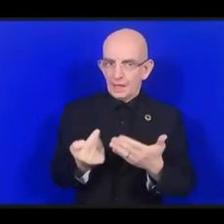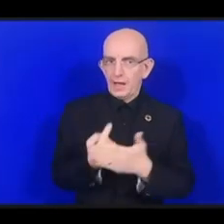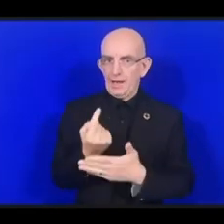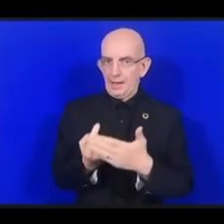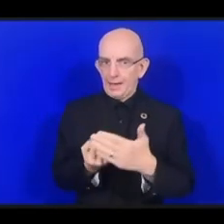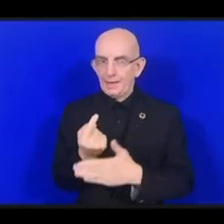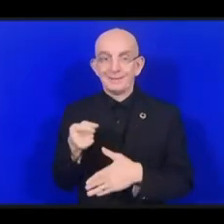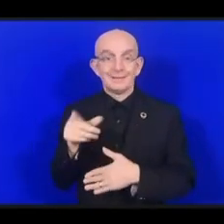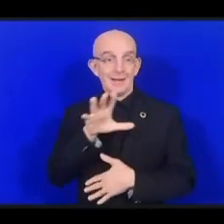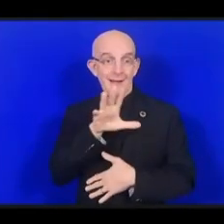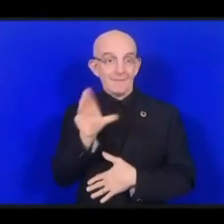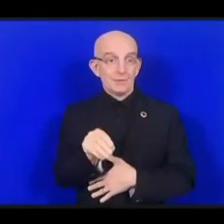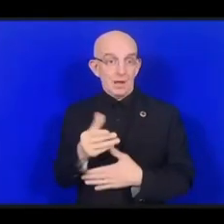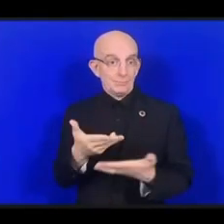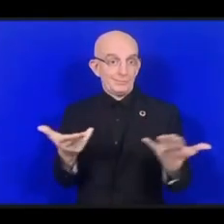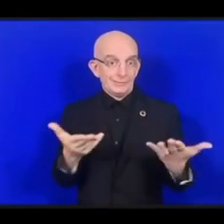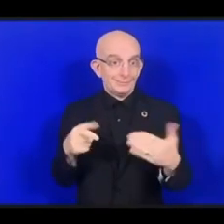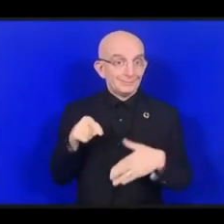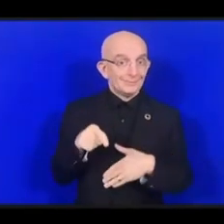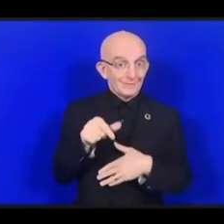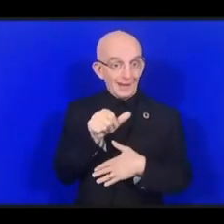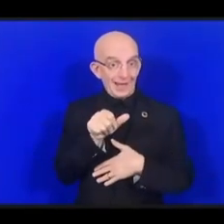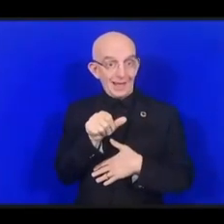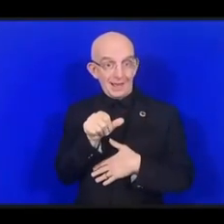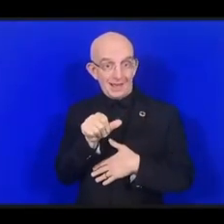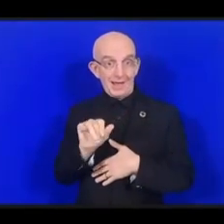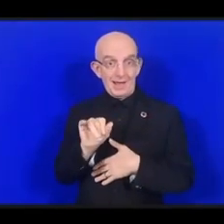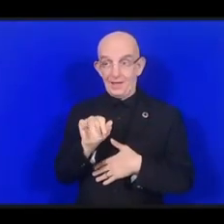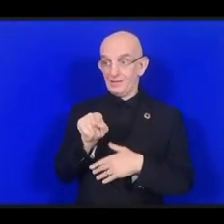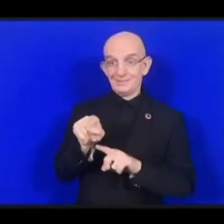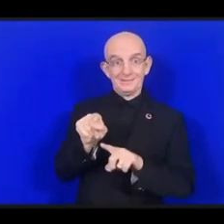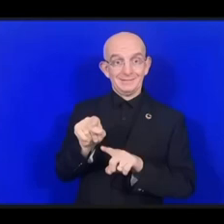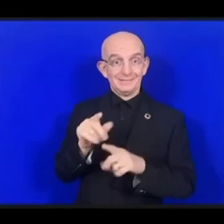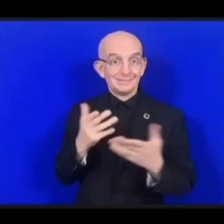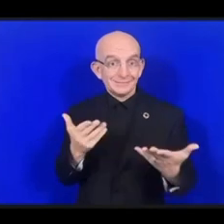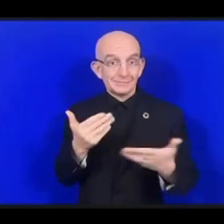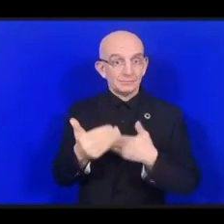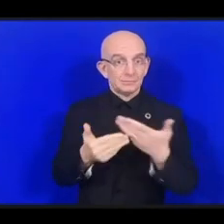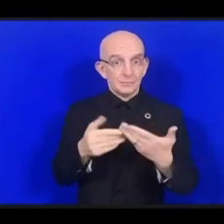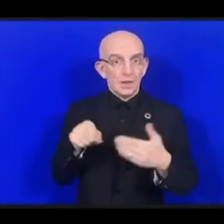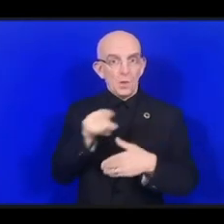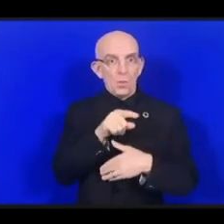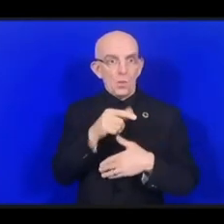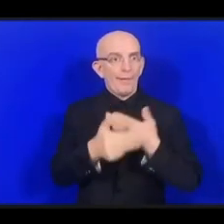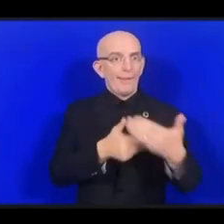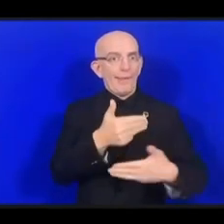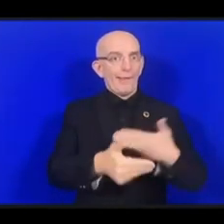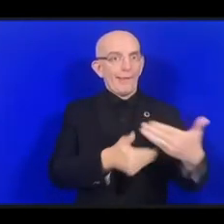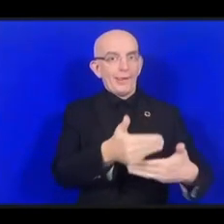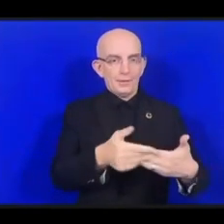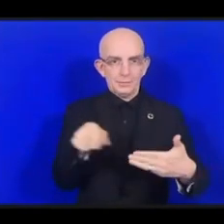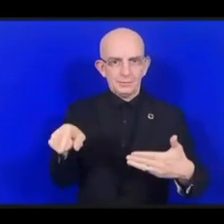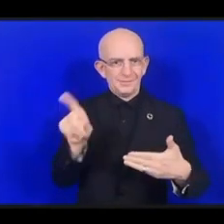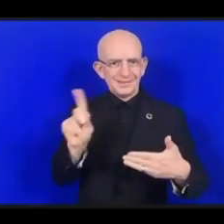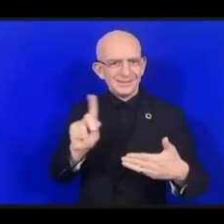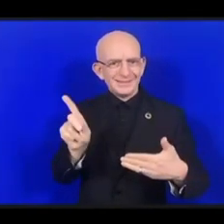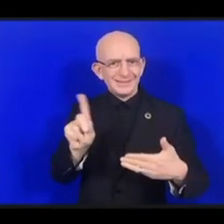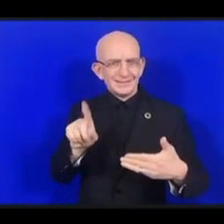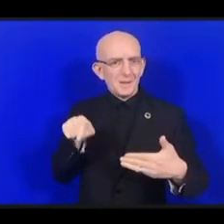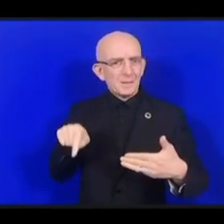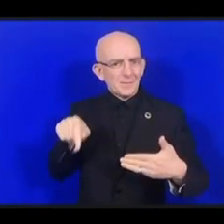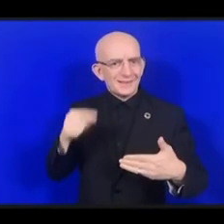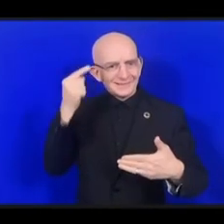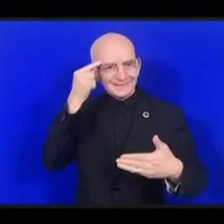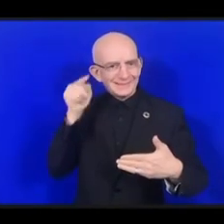F FGI doivent être utilisés de manière collaborative pour le bien commun